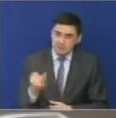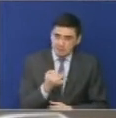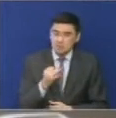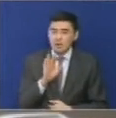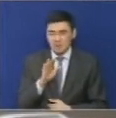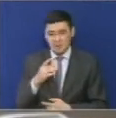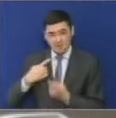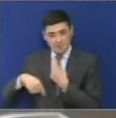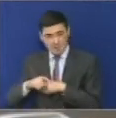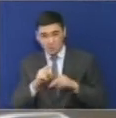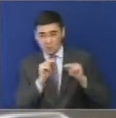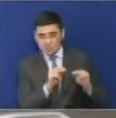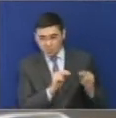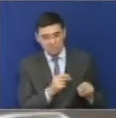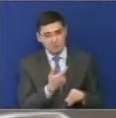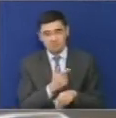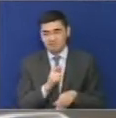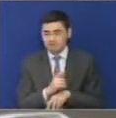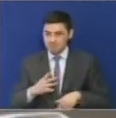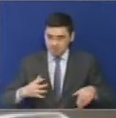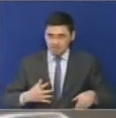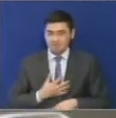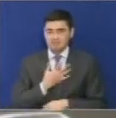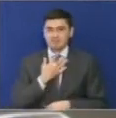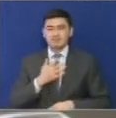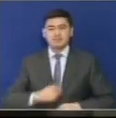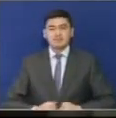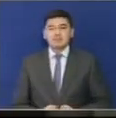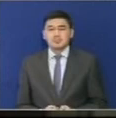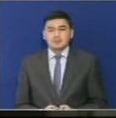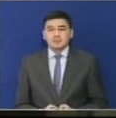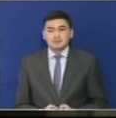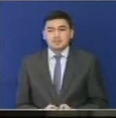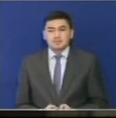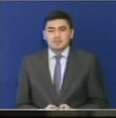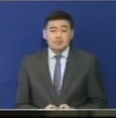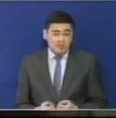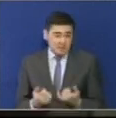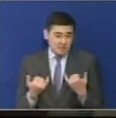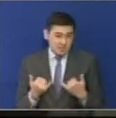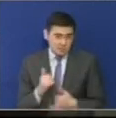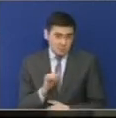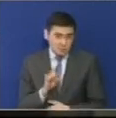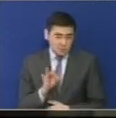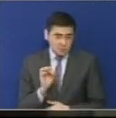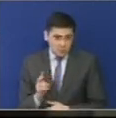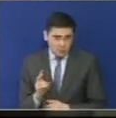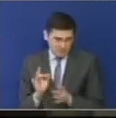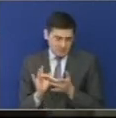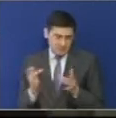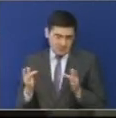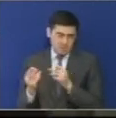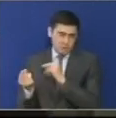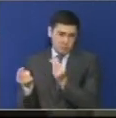мамандығымызда шәкірттеріме үйретуден жалықпаймын. Біздің сабақтарымыз қазір интернеттен өтіп жатыр. Қай